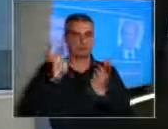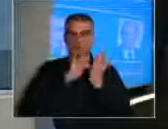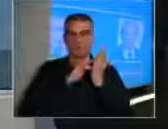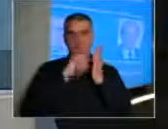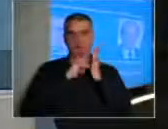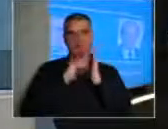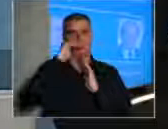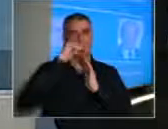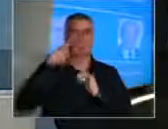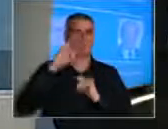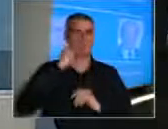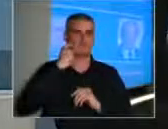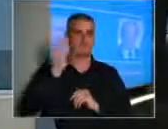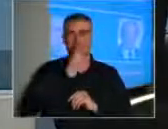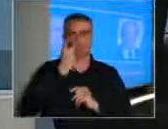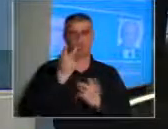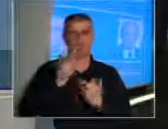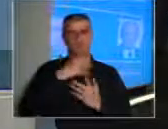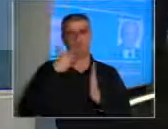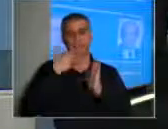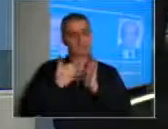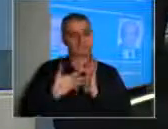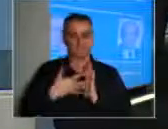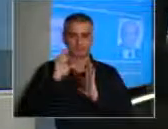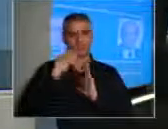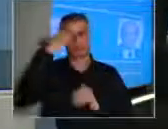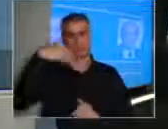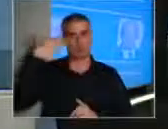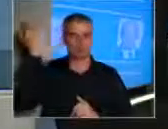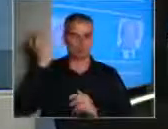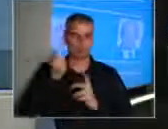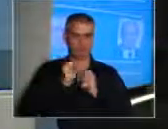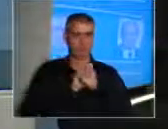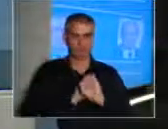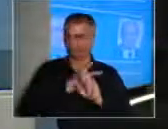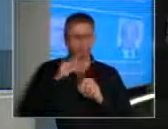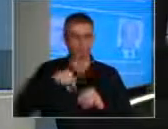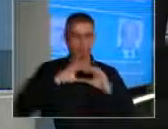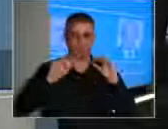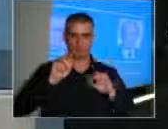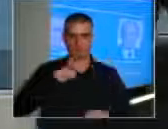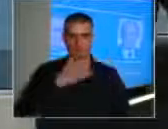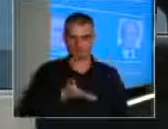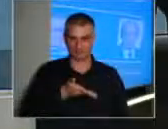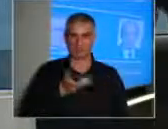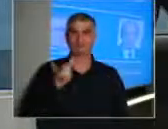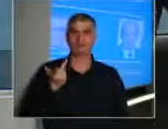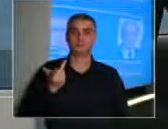מאוד גבוה, אתה והילד שקד בכל הסקרים של הפופולריות. לא רק כאן בערוץ הכנסת,